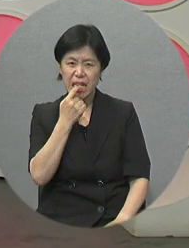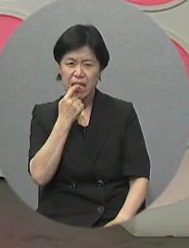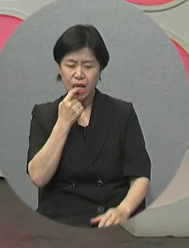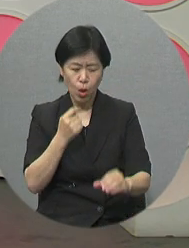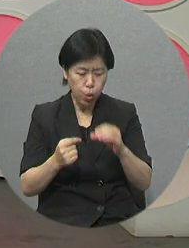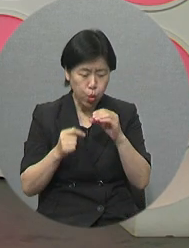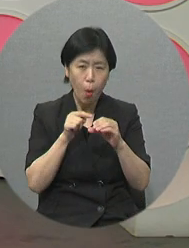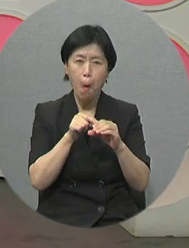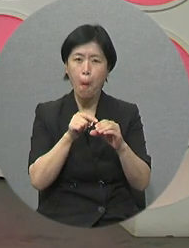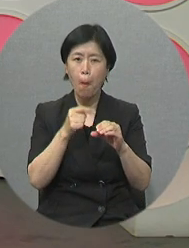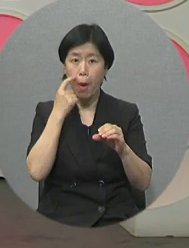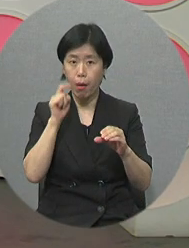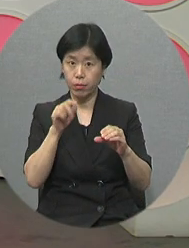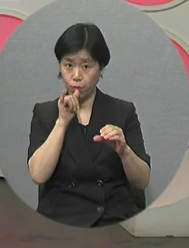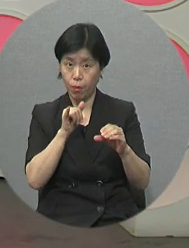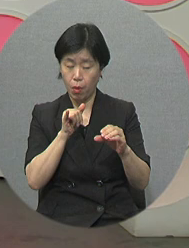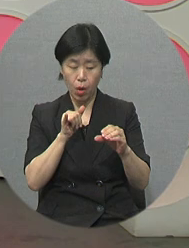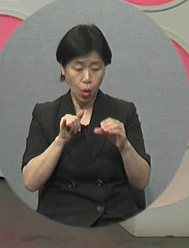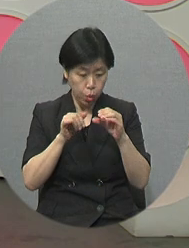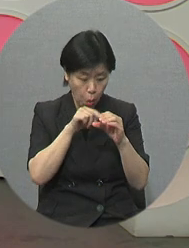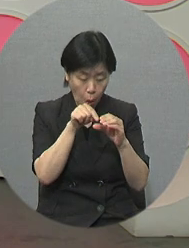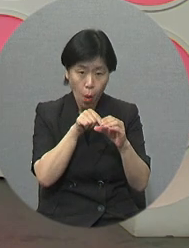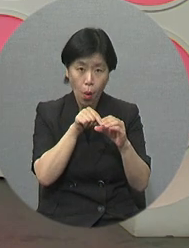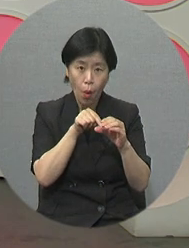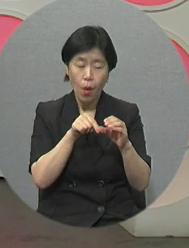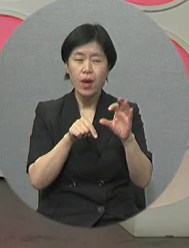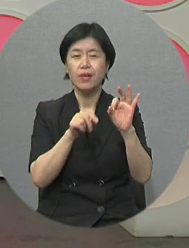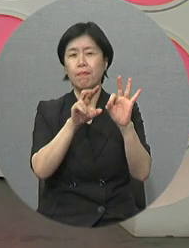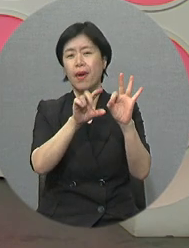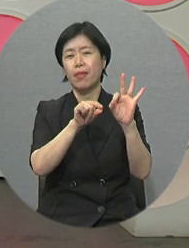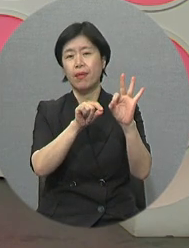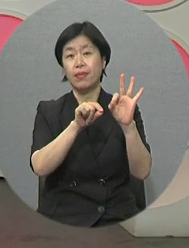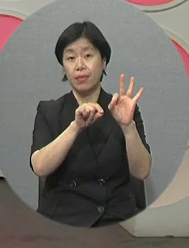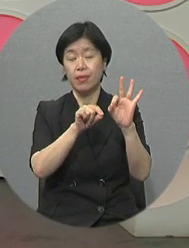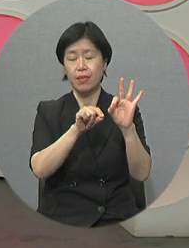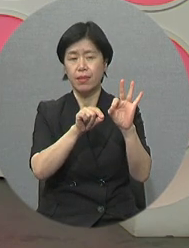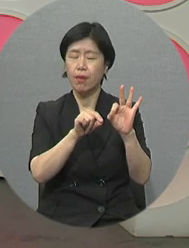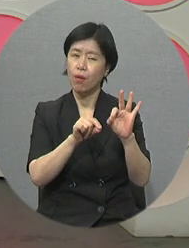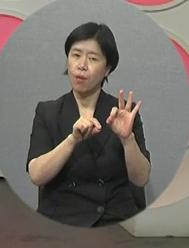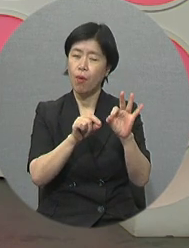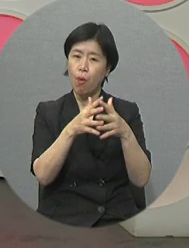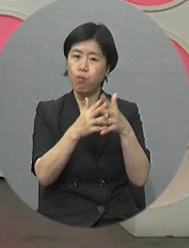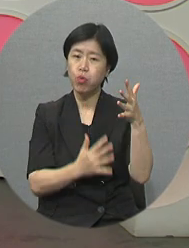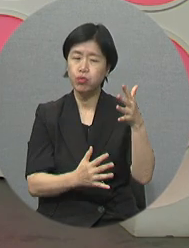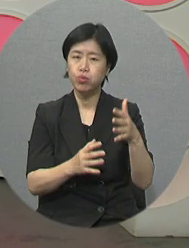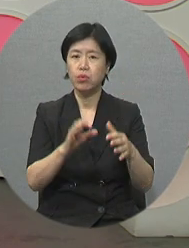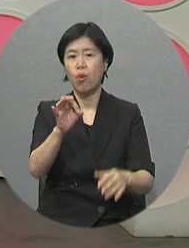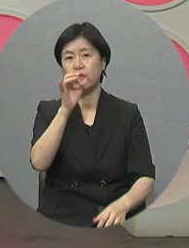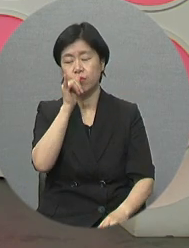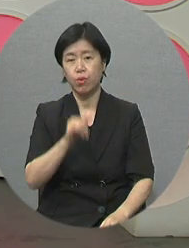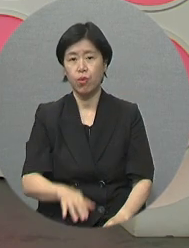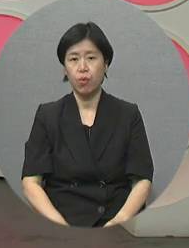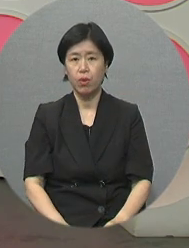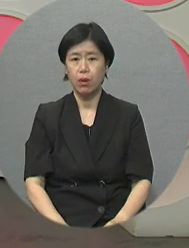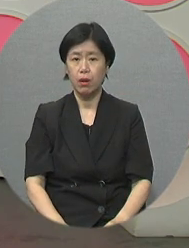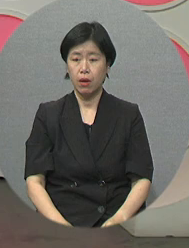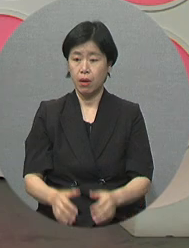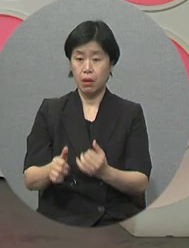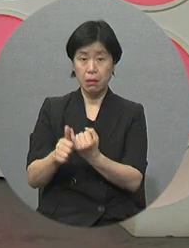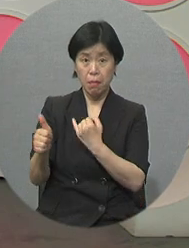봉투 안에는 10만 원권 수표 10장이 있었습니다. 아이고, 내 앞에선 돈 없다면서 앓는 소리를